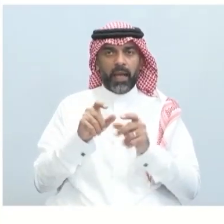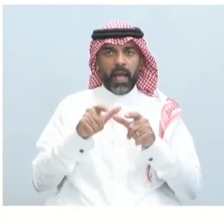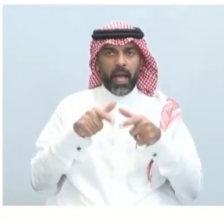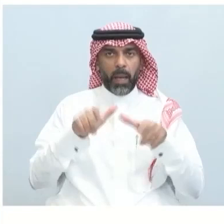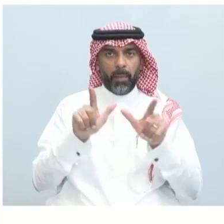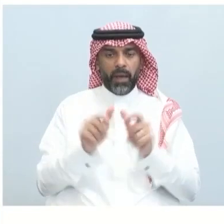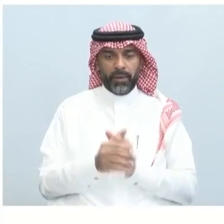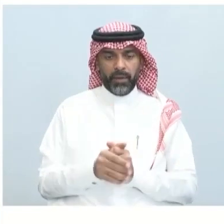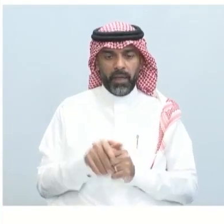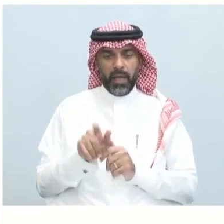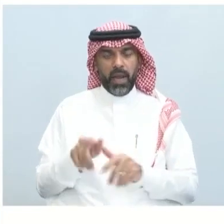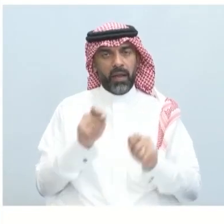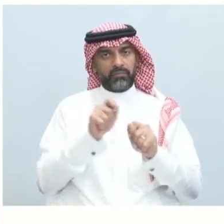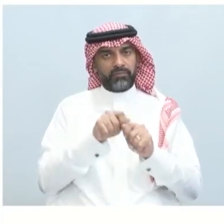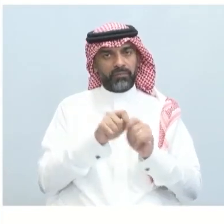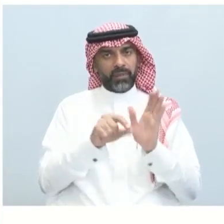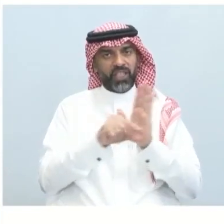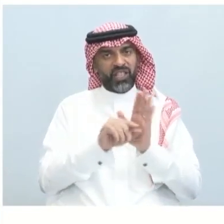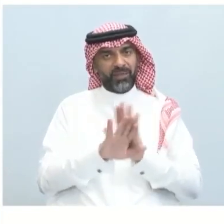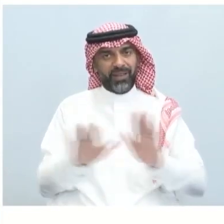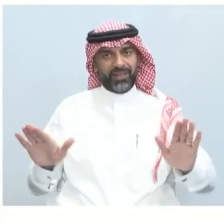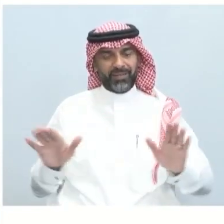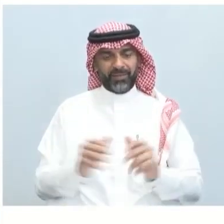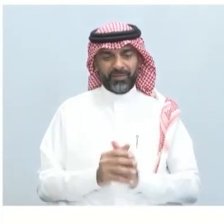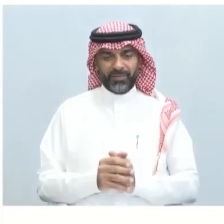الآن قمنا بإعداد الحساب.